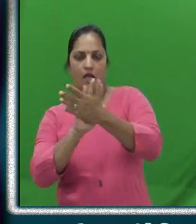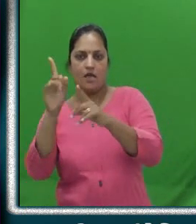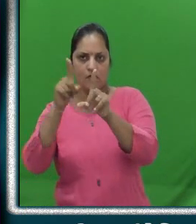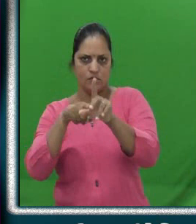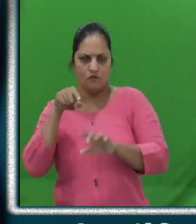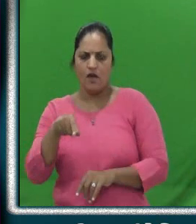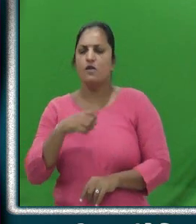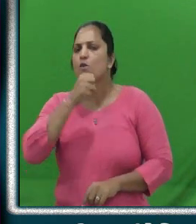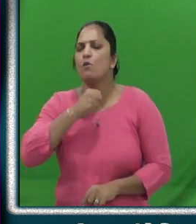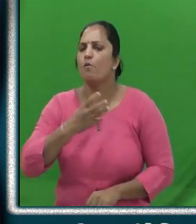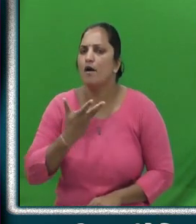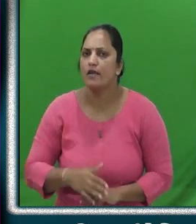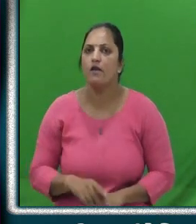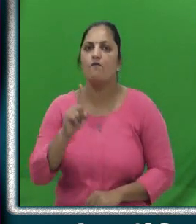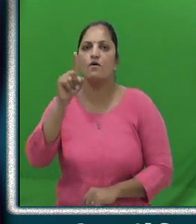ઓલ્ડ